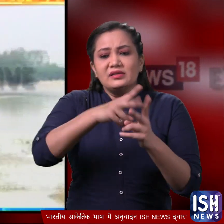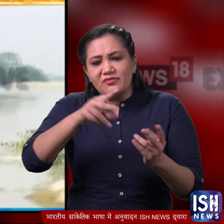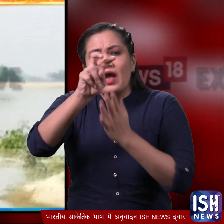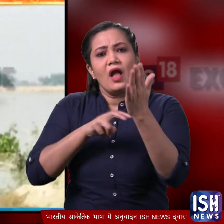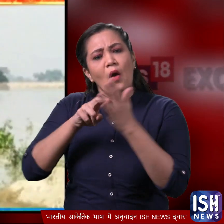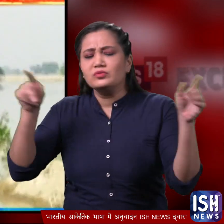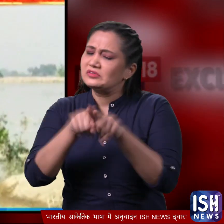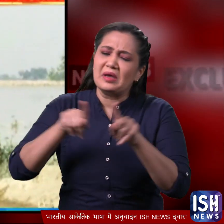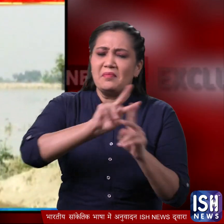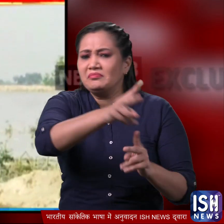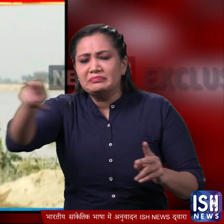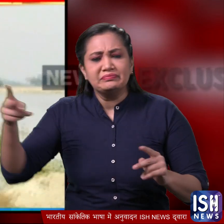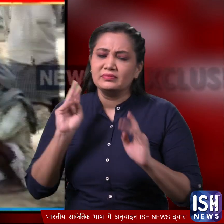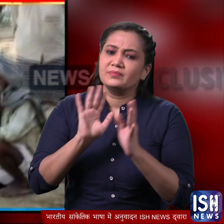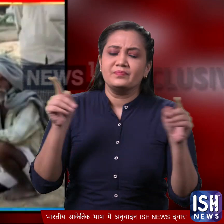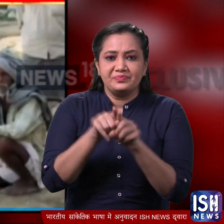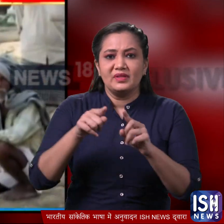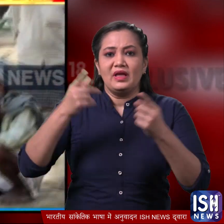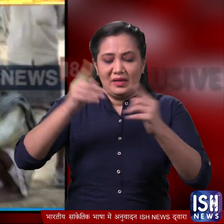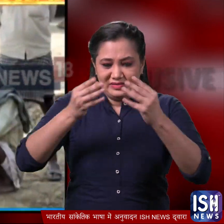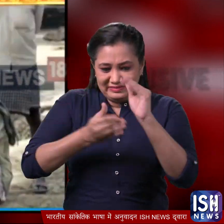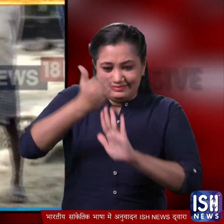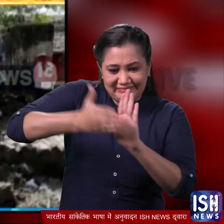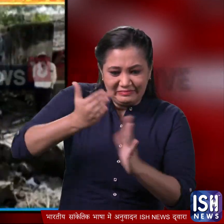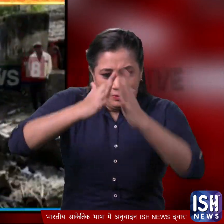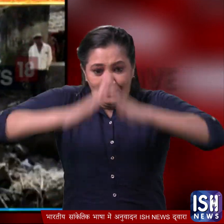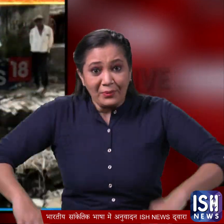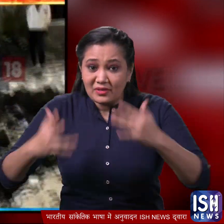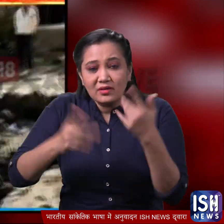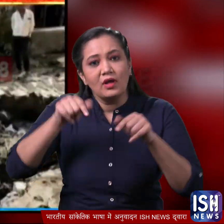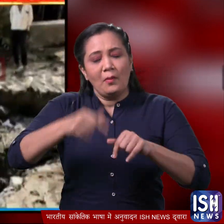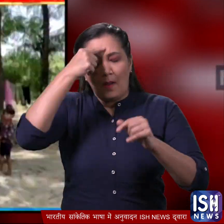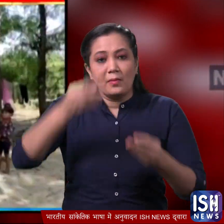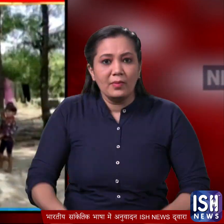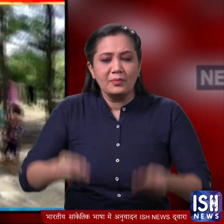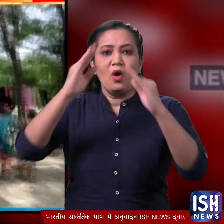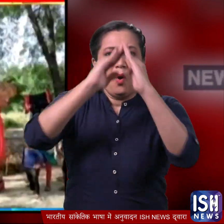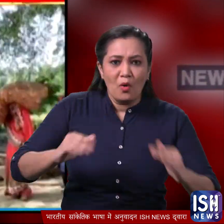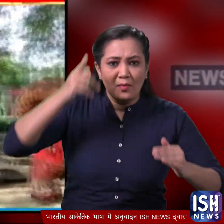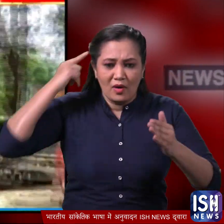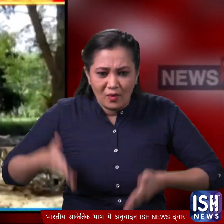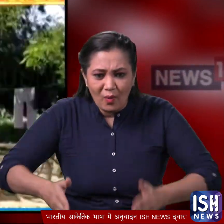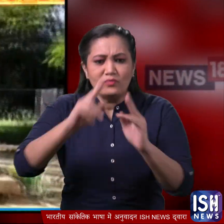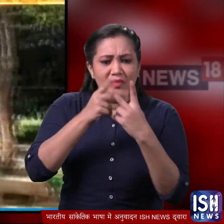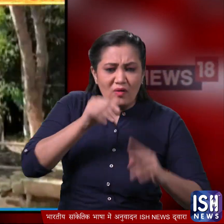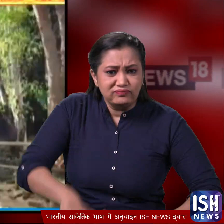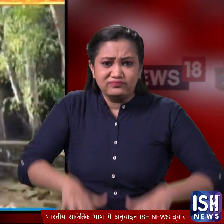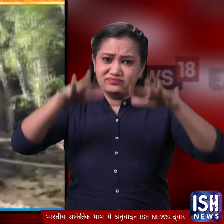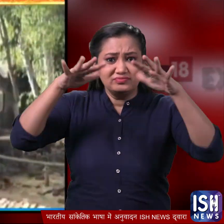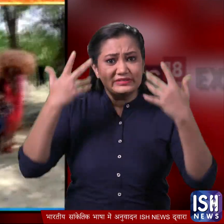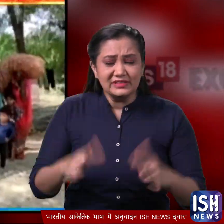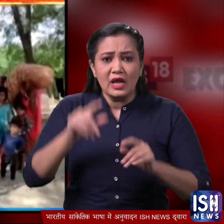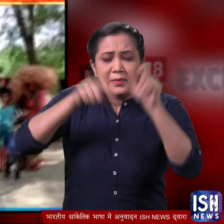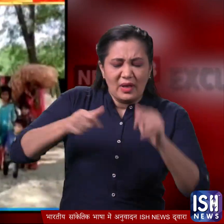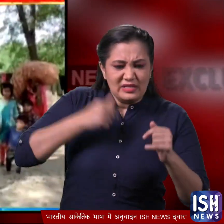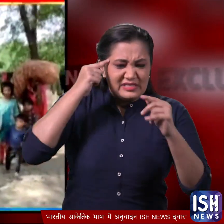जिले के कई दूसरे गांवों का भी यही हाल रहा। कई जगहों पर कटाव ने इस परेशानी को और बढ़ा दिया। वहीं घरों और सड़कों पर पानी भर जाने के